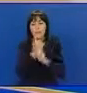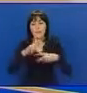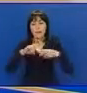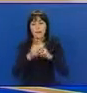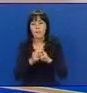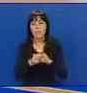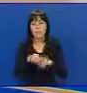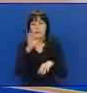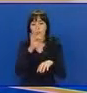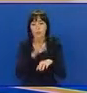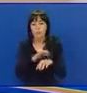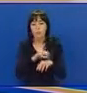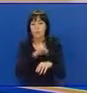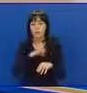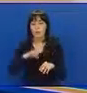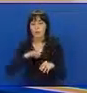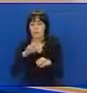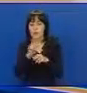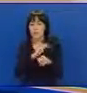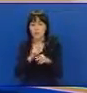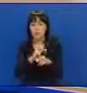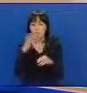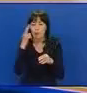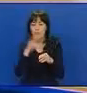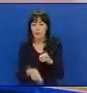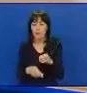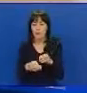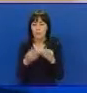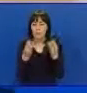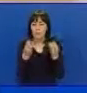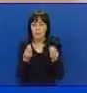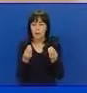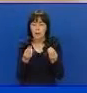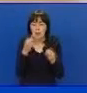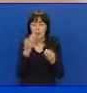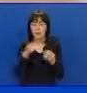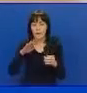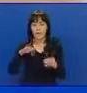науқастар өзінің емін үзіп қояды. Жаңағы, одан кейін,